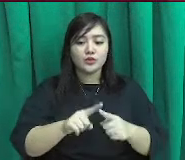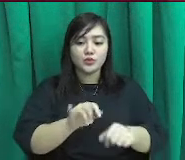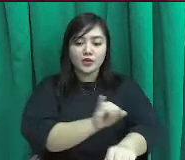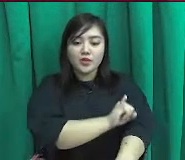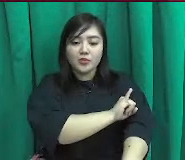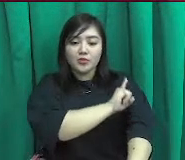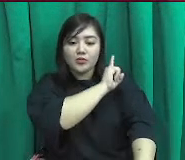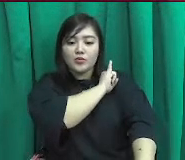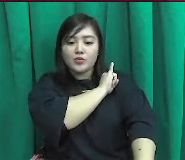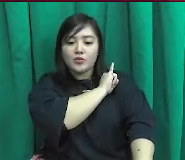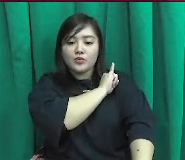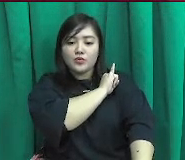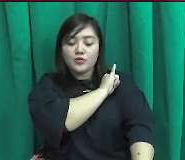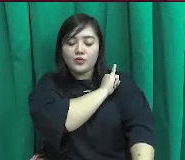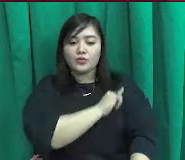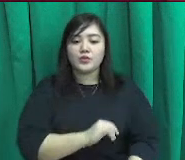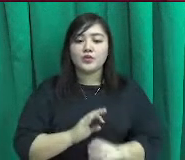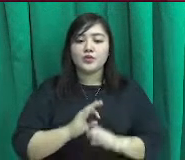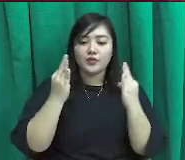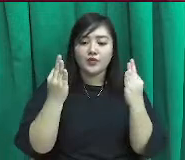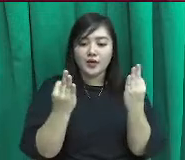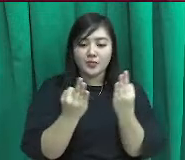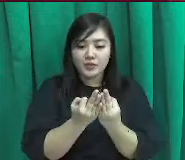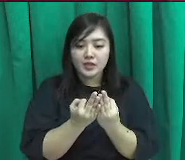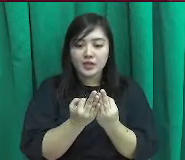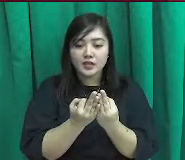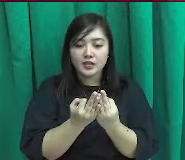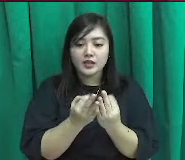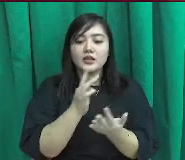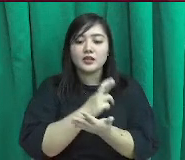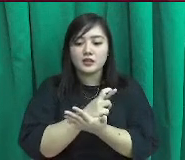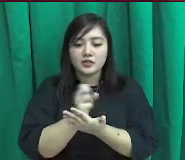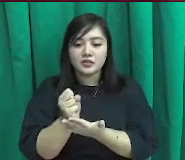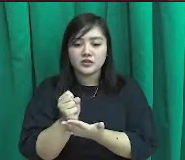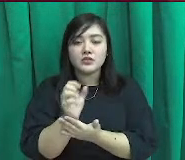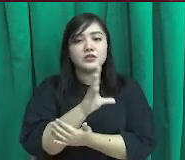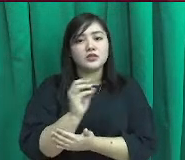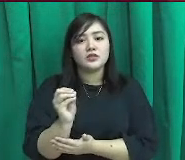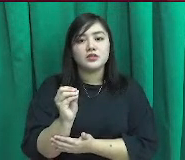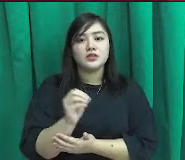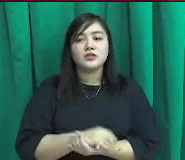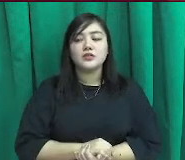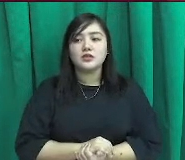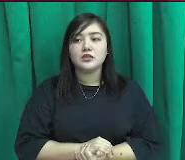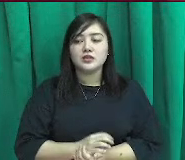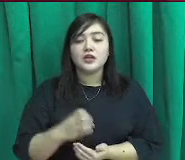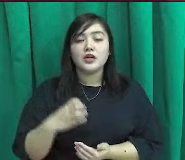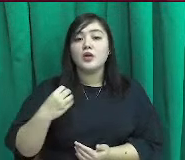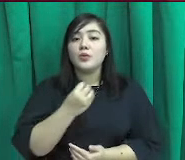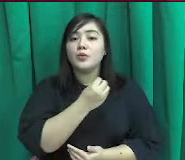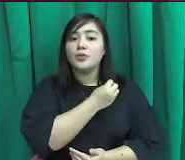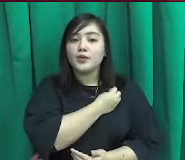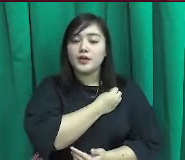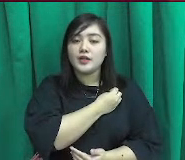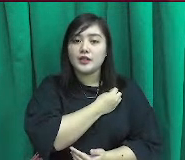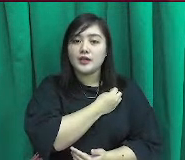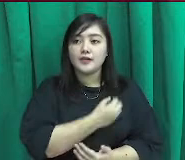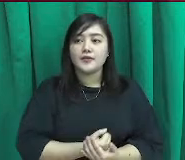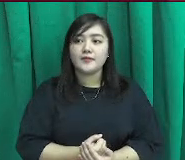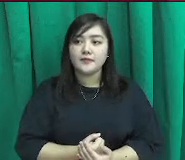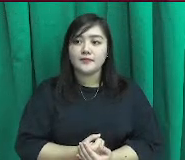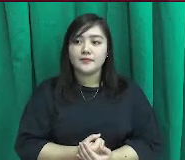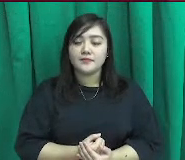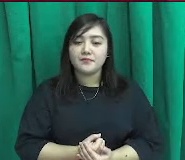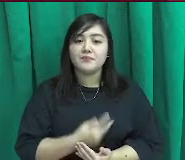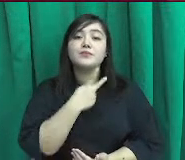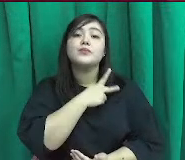mapaganda tayo sa loob ng tahanan, yung relasyon natin. At higit sa lahat, yung ating maayos at magandang relasyon